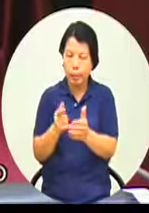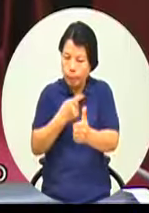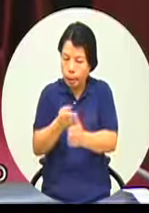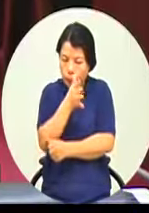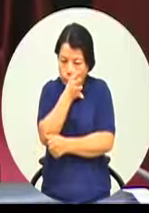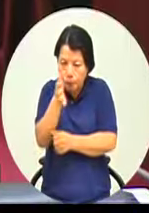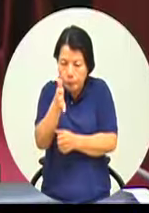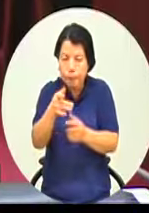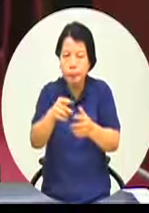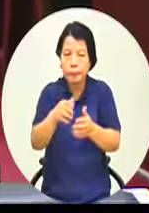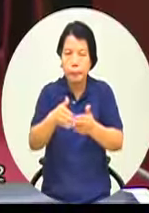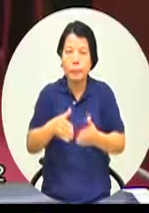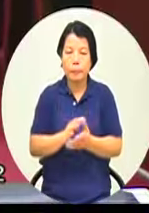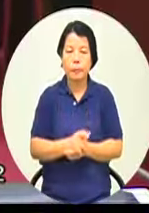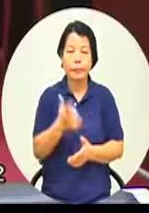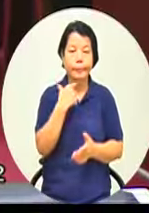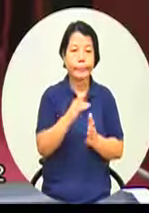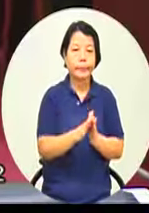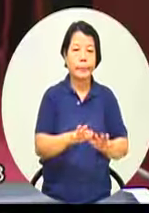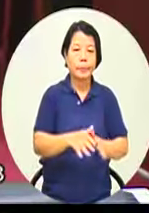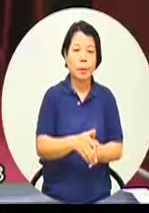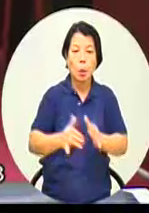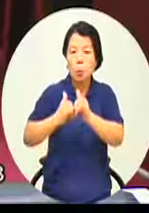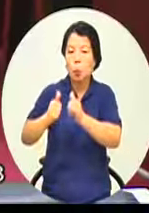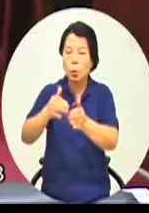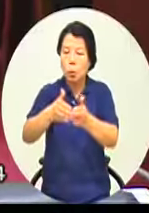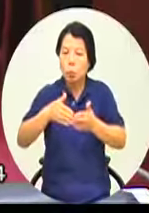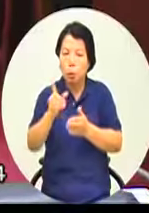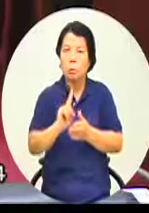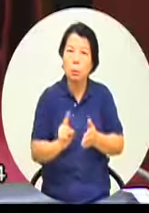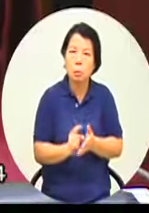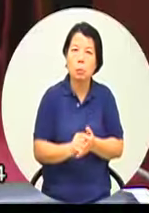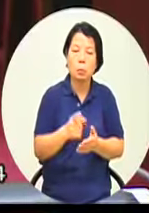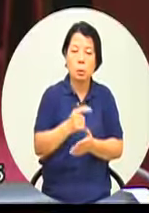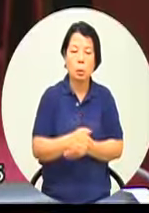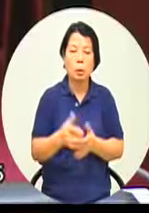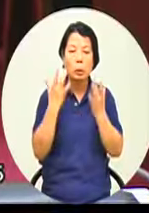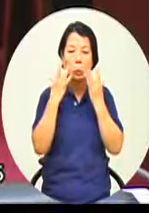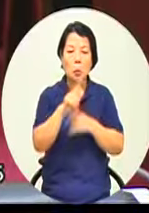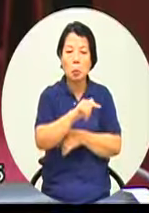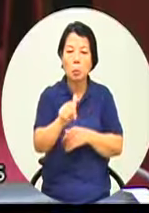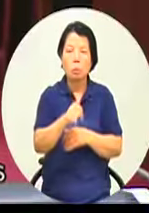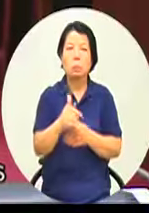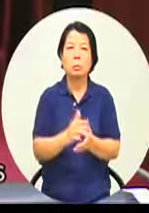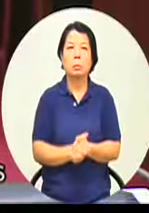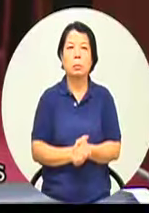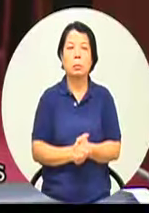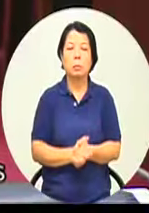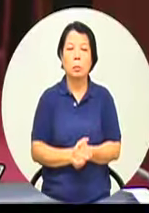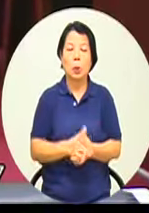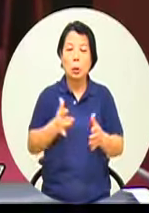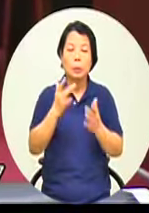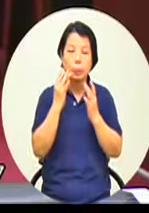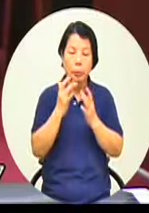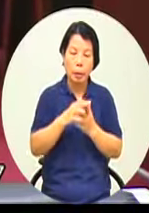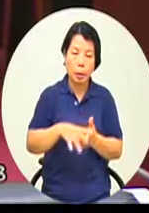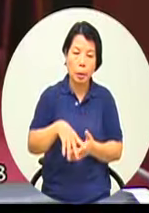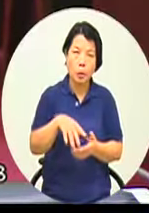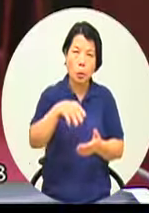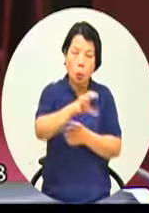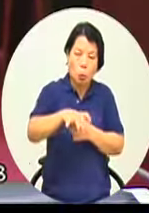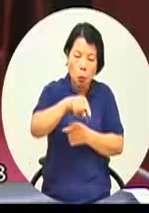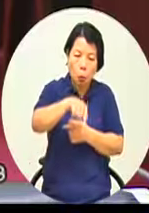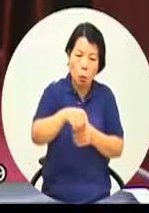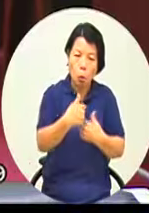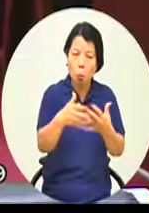本的消费者大概需要什么样的一些农产品，希望所有的农民不要抢